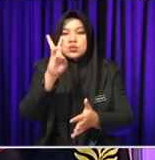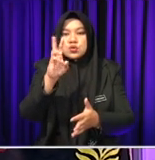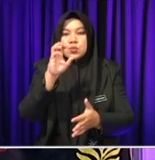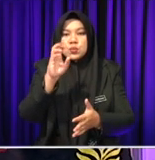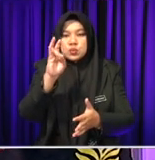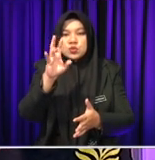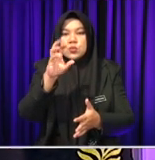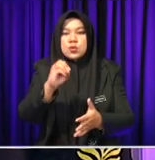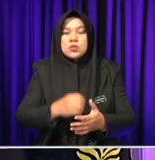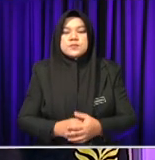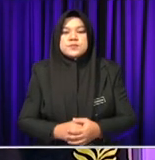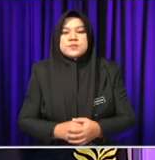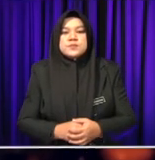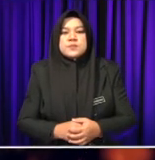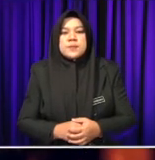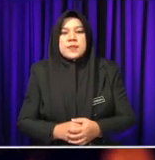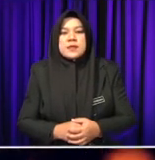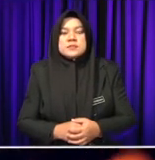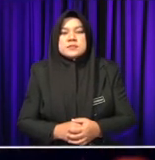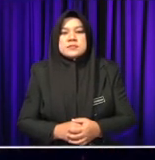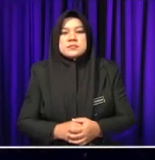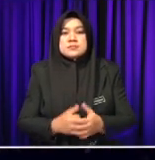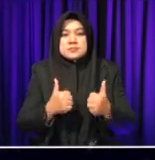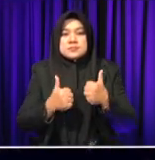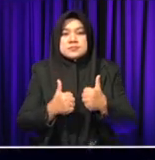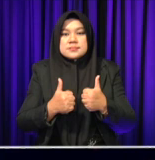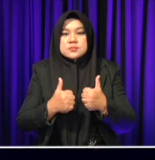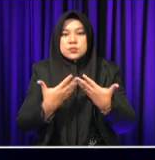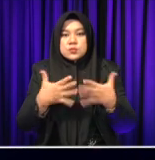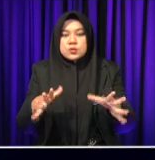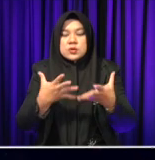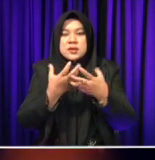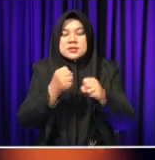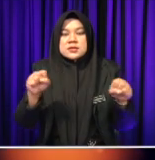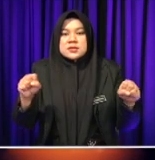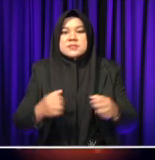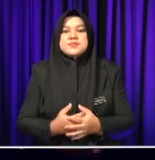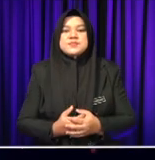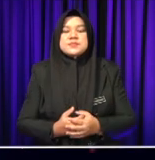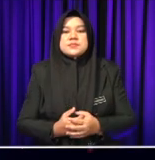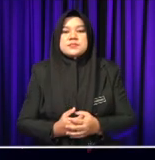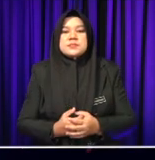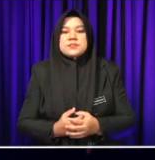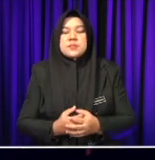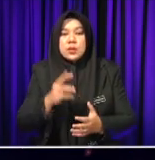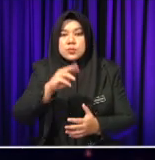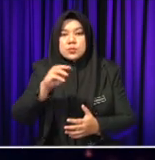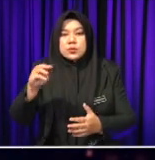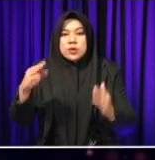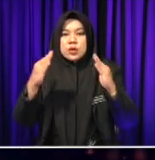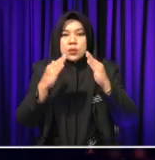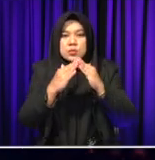boleh angkat thumbs up ya tunjukkan di kamera mantap oke bagus dan anak-anak murid di rumah harap